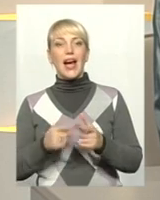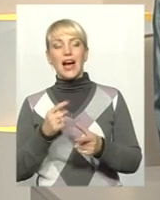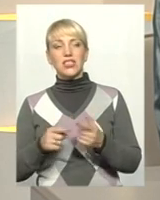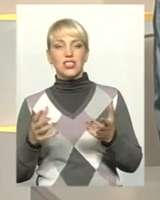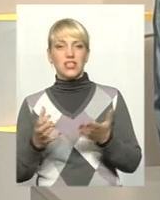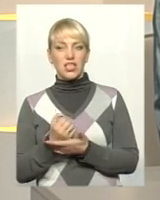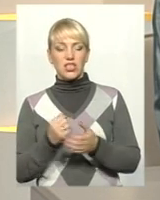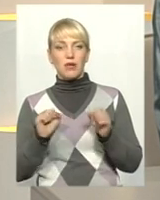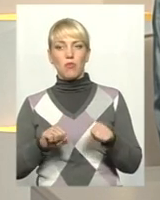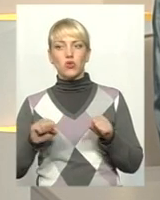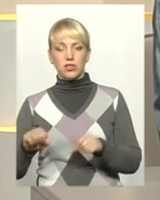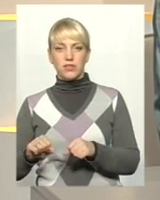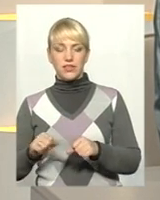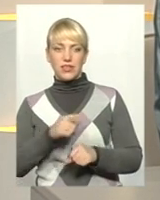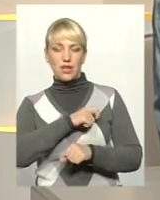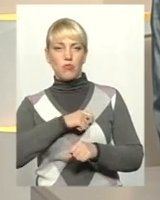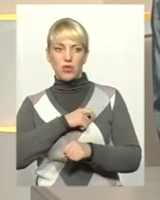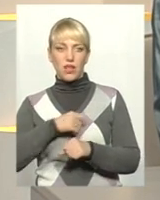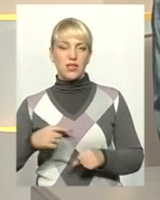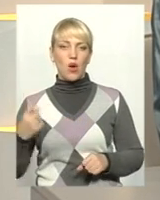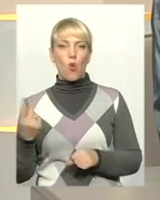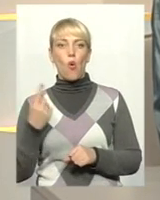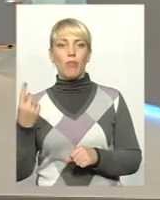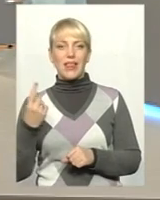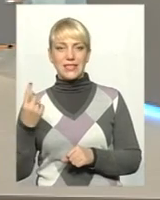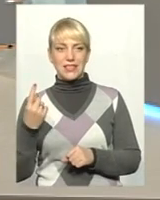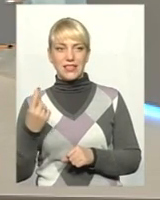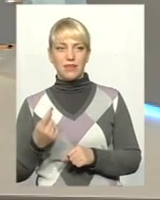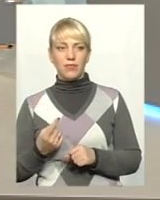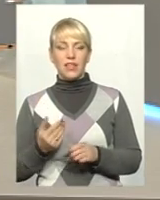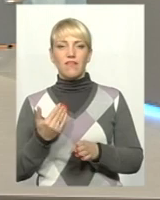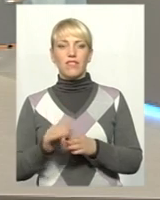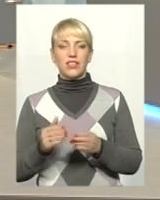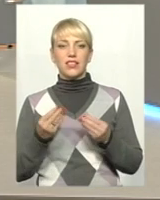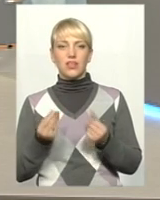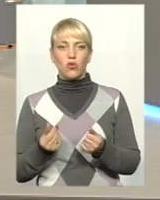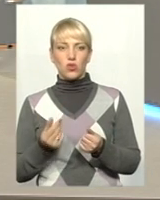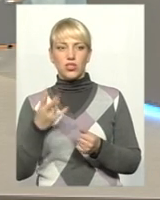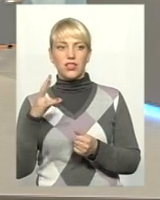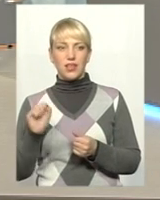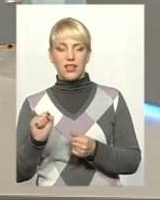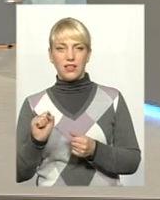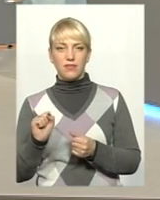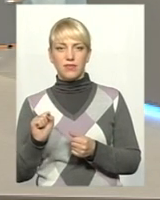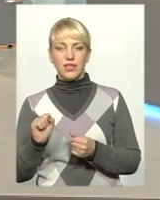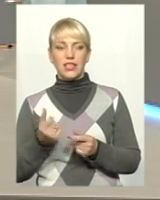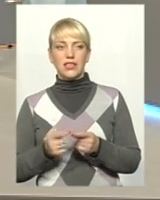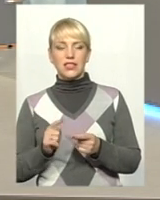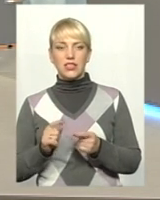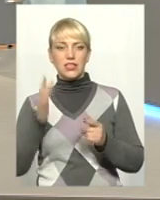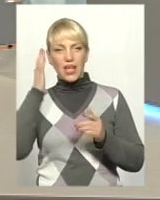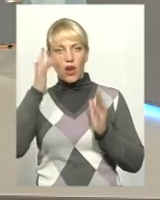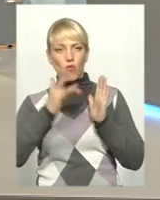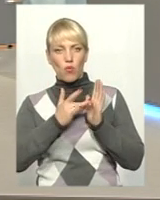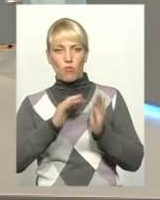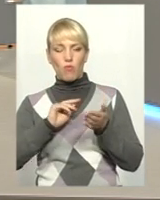знайшли можливість депутати обласні виділити кошти на цільову